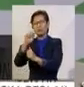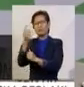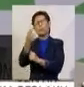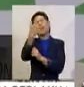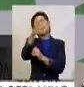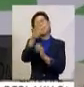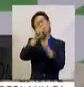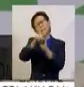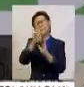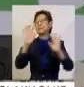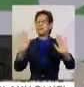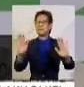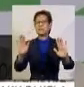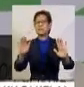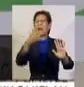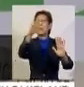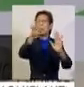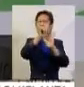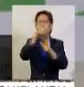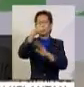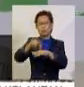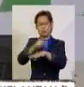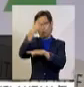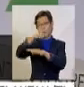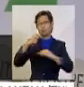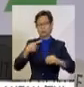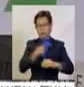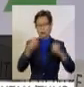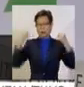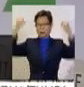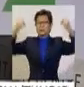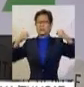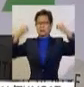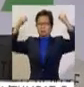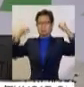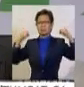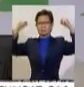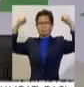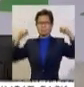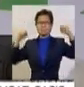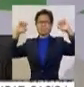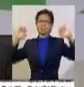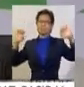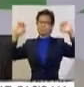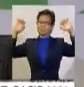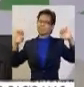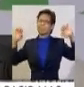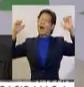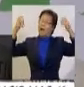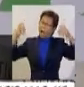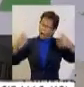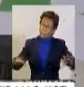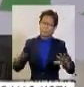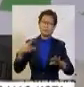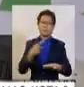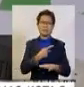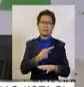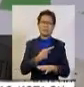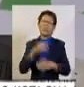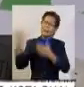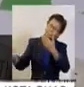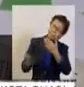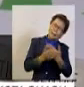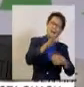15 minit saja diguna untuk kita exercise. Lepas itu kita balik